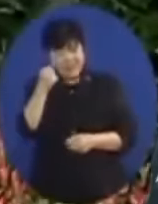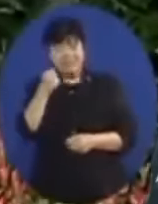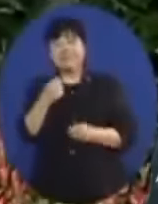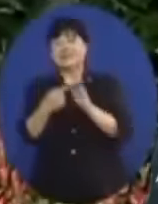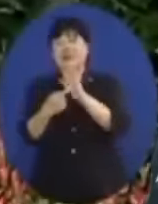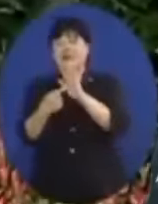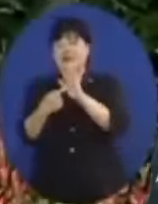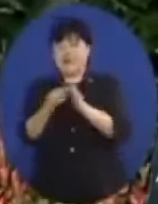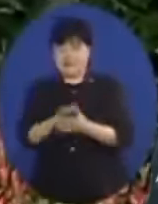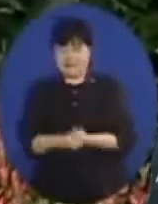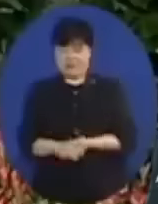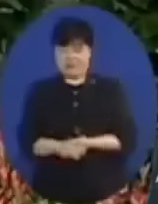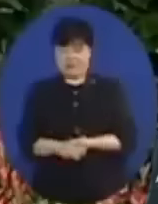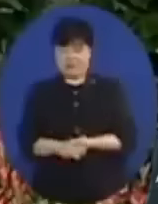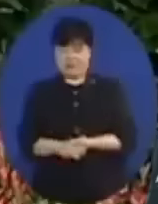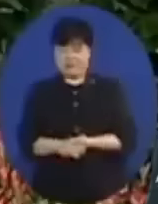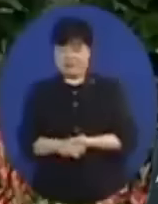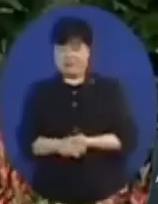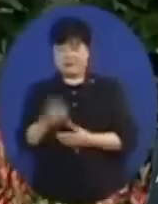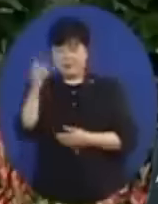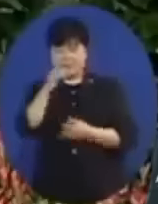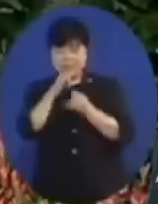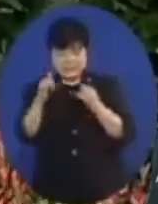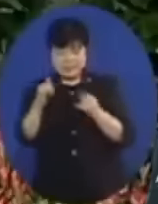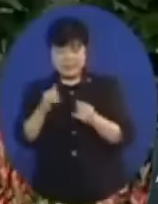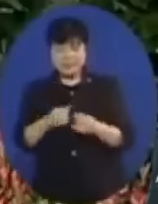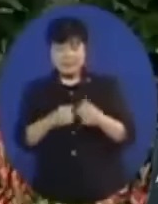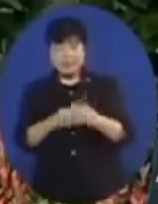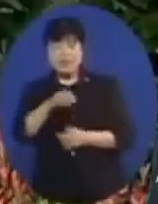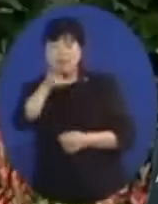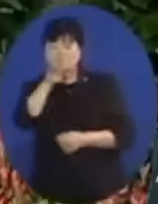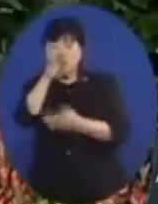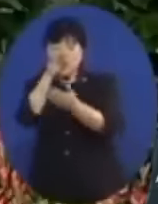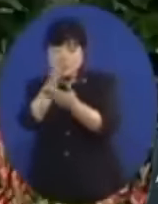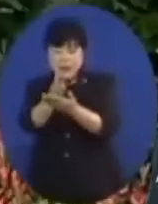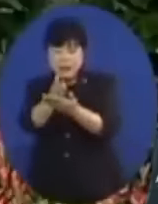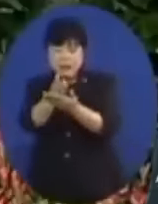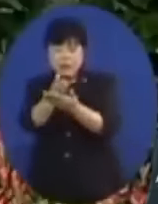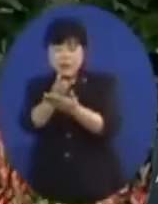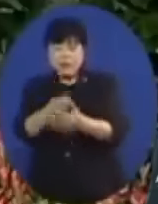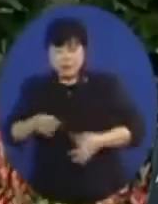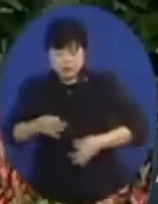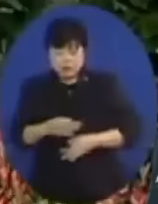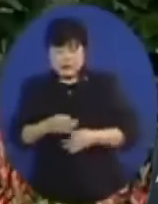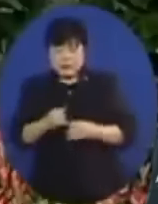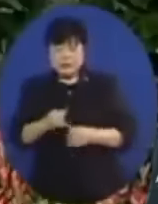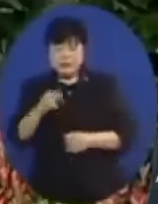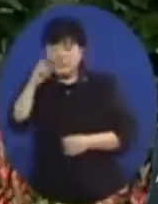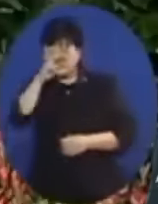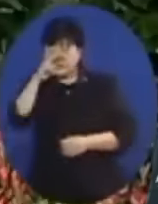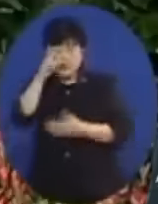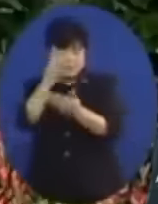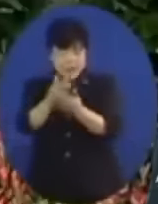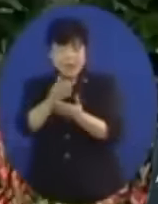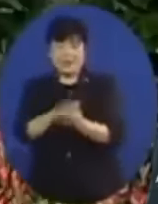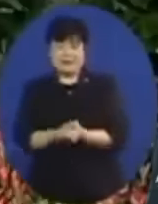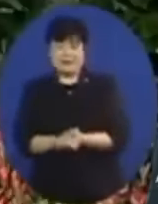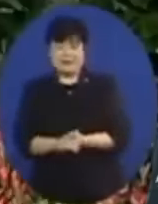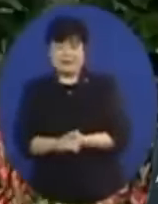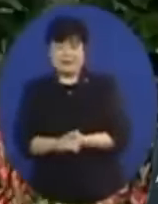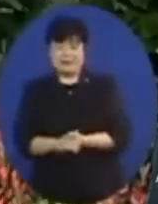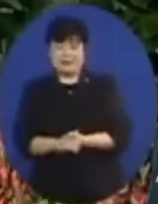마음에 떠올랐습니다. 행하는 자를 인하여 불평하지 말며 불의를 행하는 자를 투기하지 말지어다.